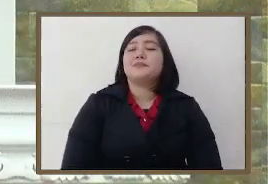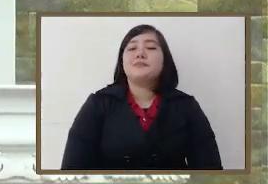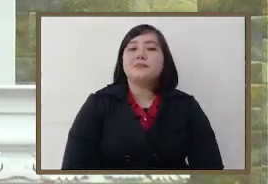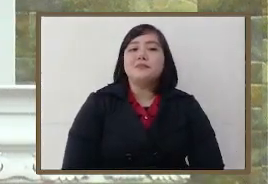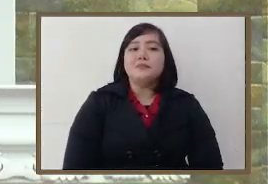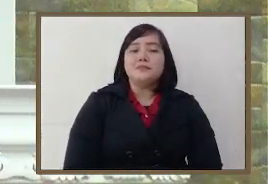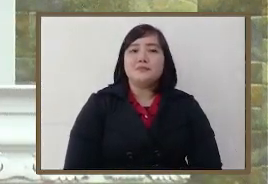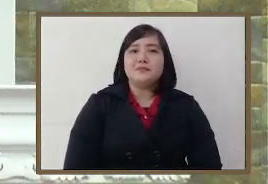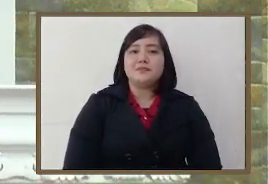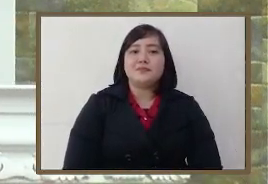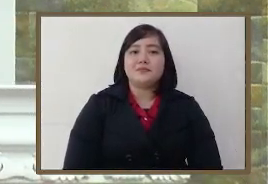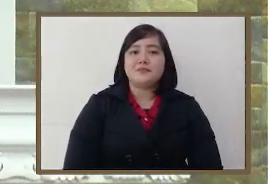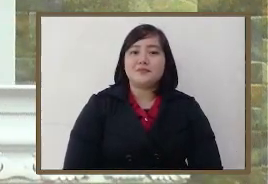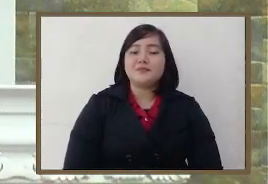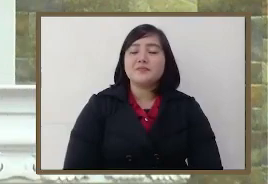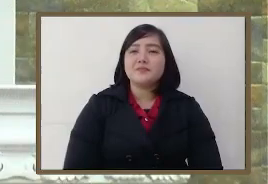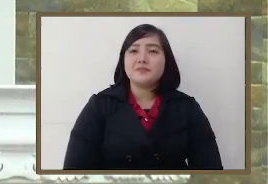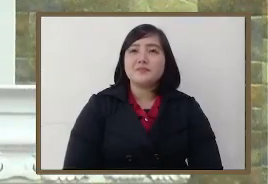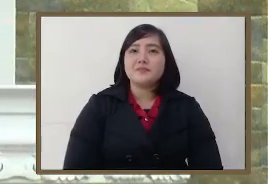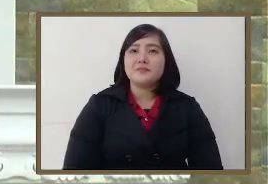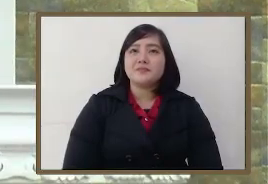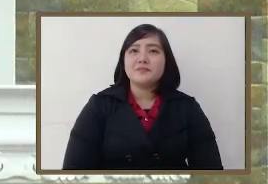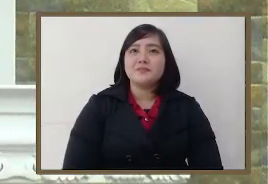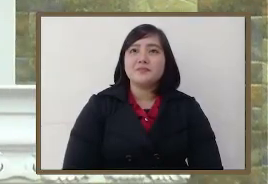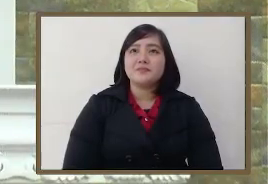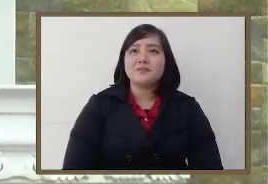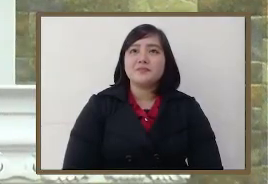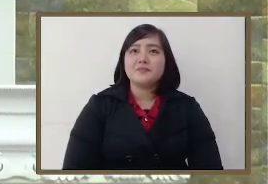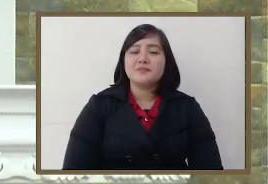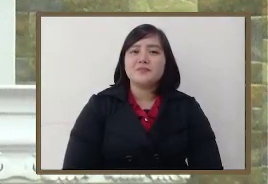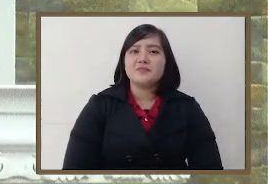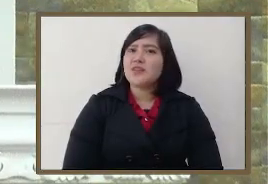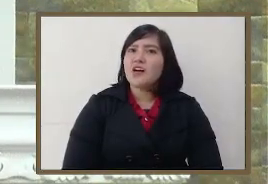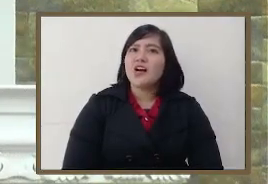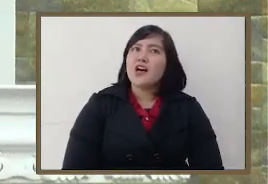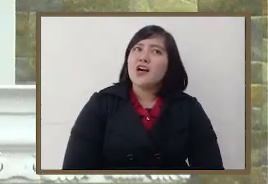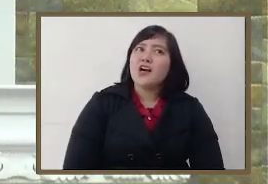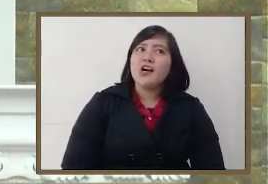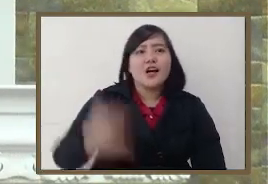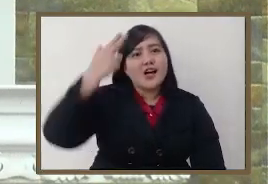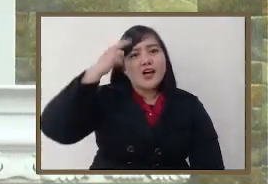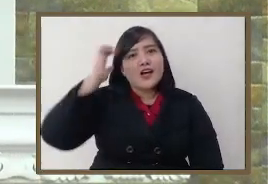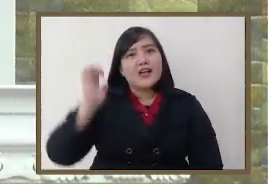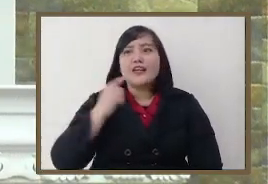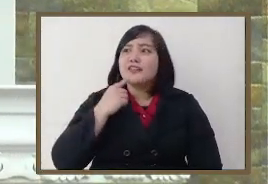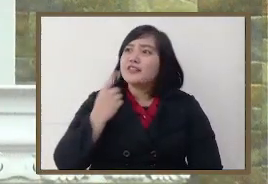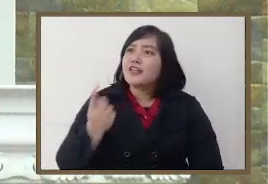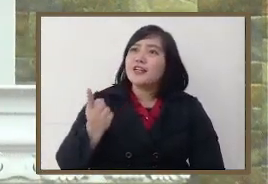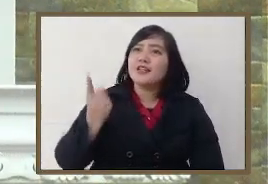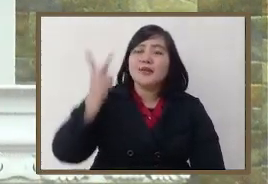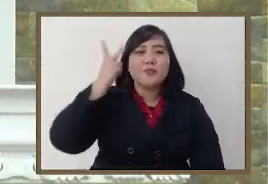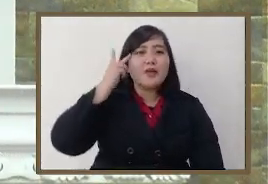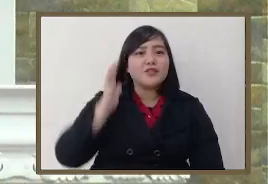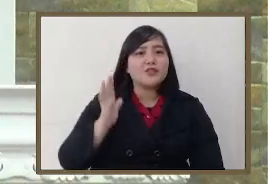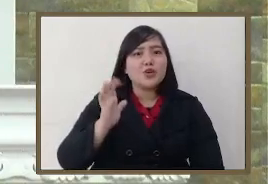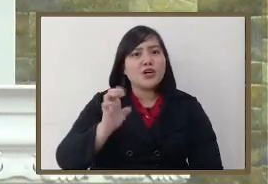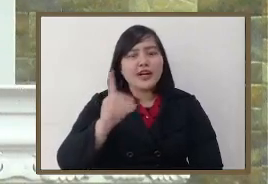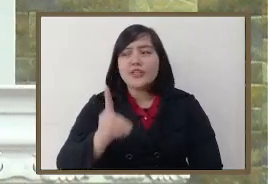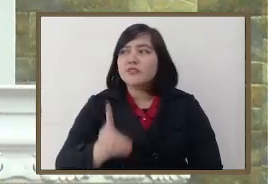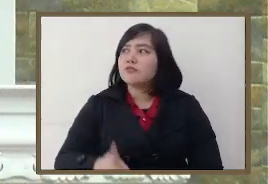Ed. Abay, si Nonoy pala, hindi pala naniniwala sa pagiging Baptist yan eh.